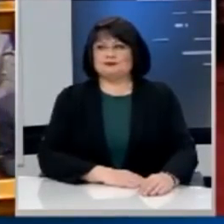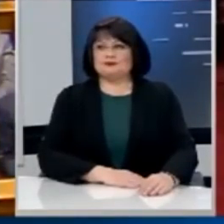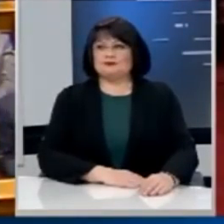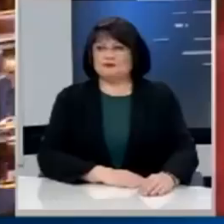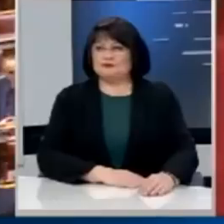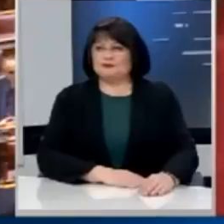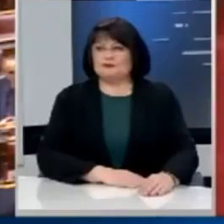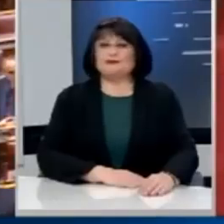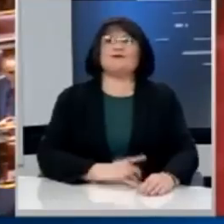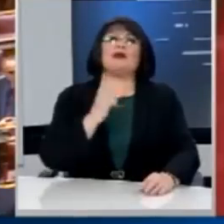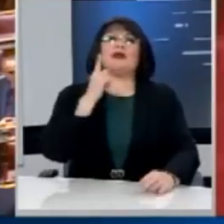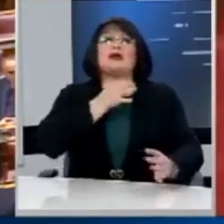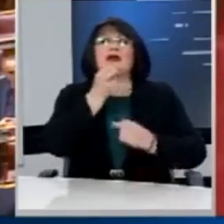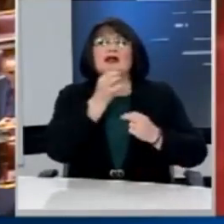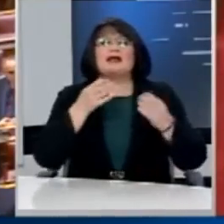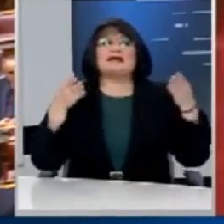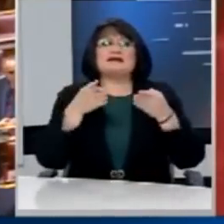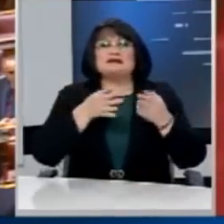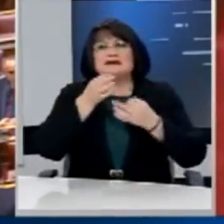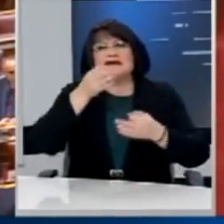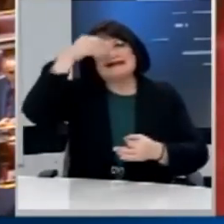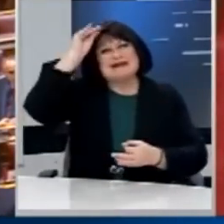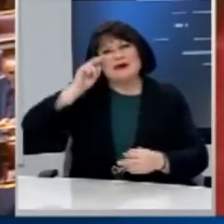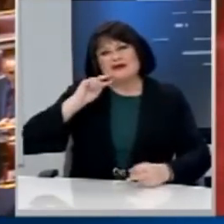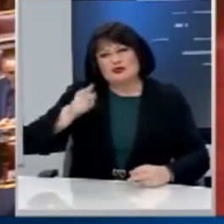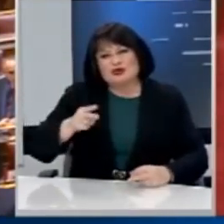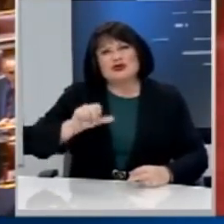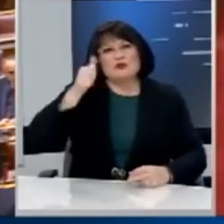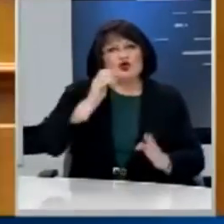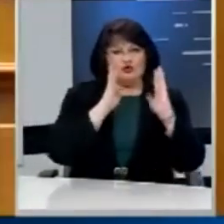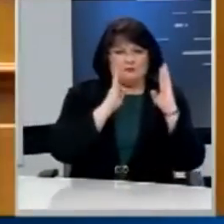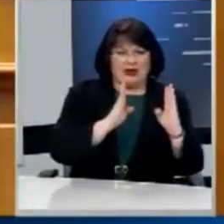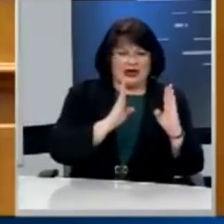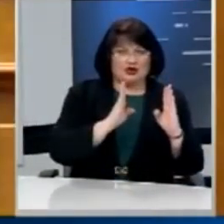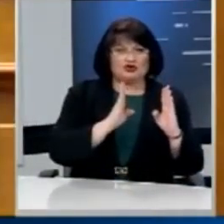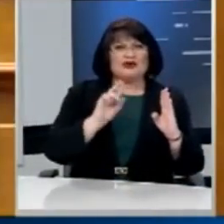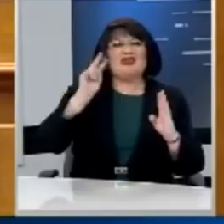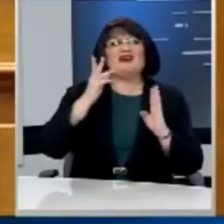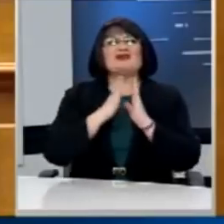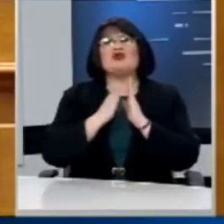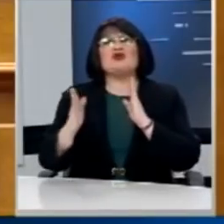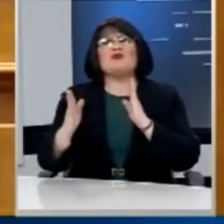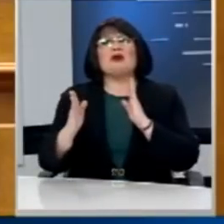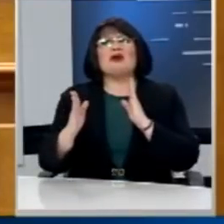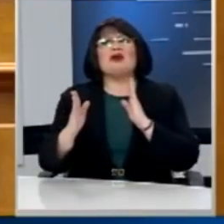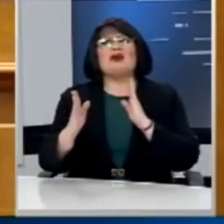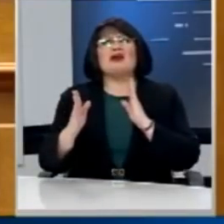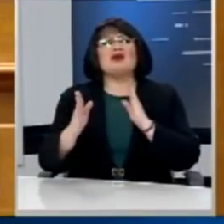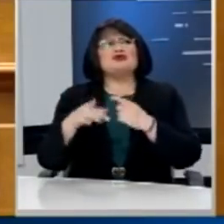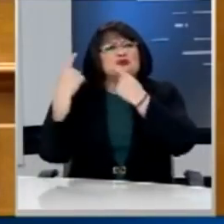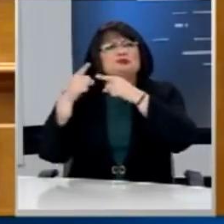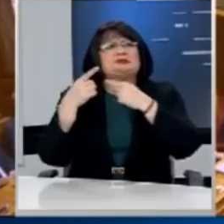Μία αναφορά θα κάνω μόνο εισαγωγικά στην τοποθέτηση του κ. Τσίπρα στο πρώτο μέρος της, γιατί στο δεύτερο άλλαξε αρκετά ο